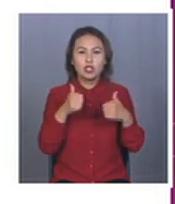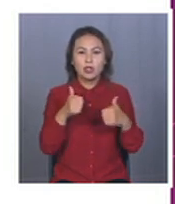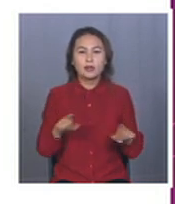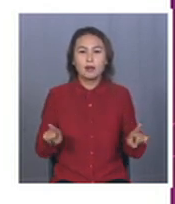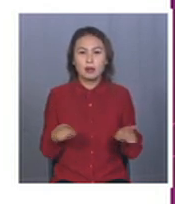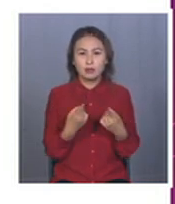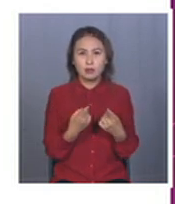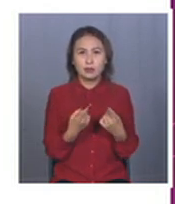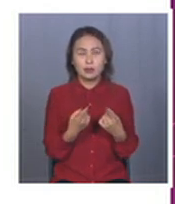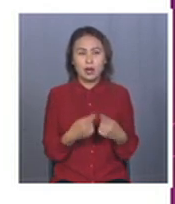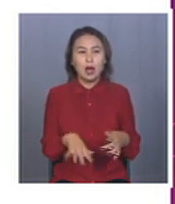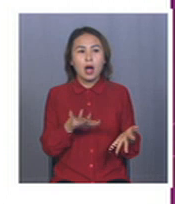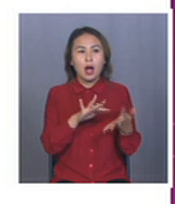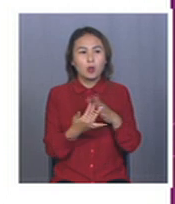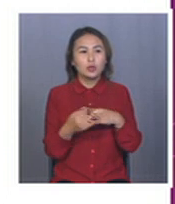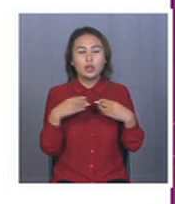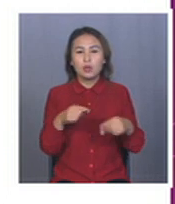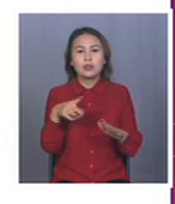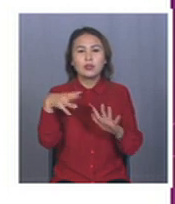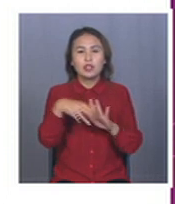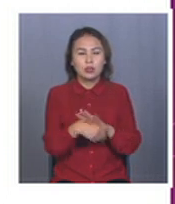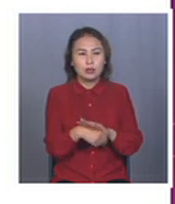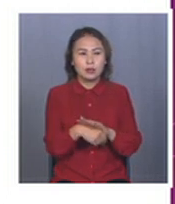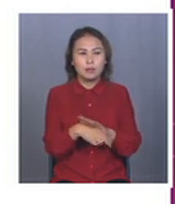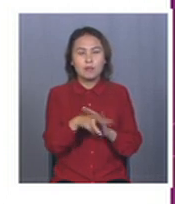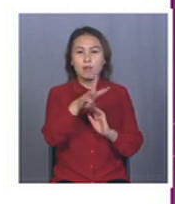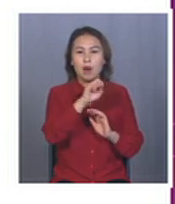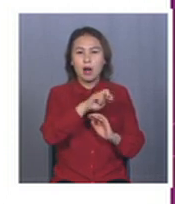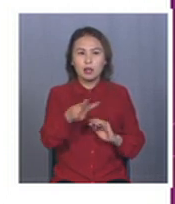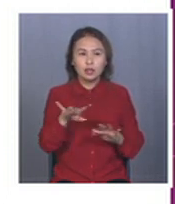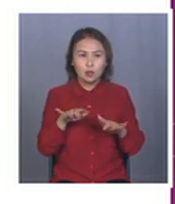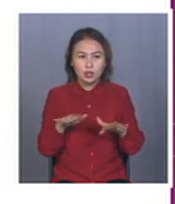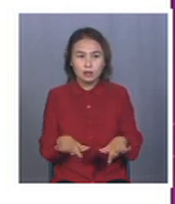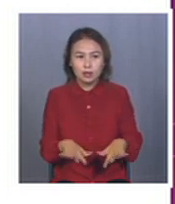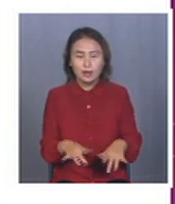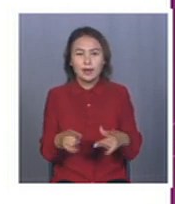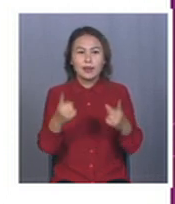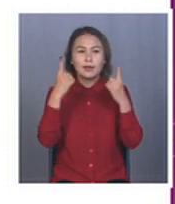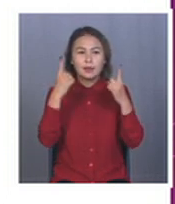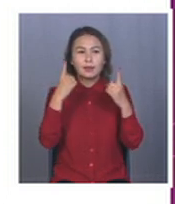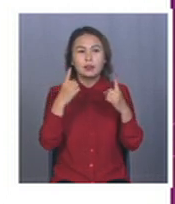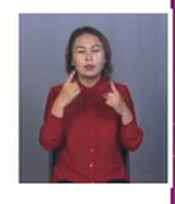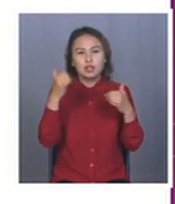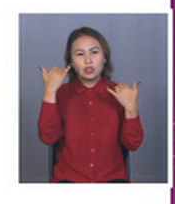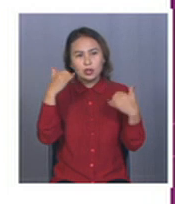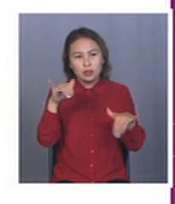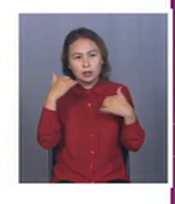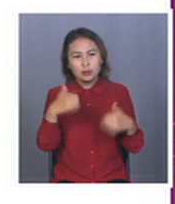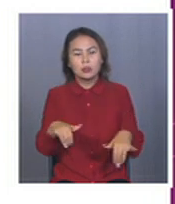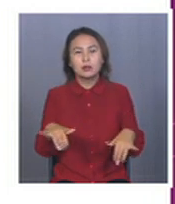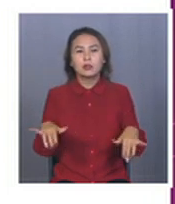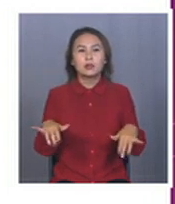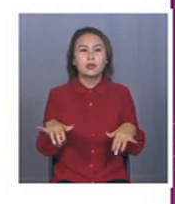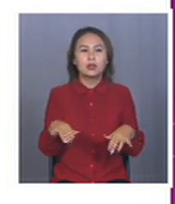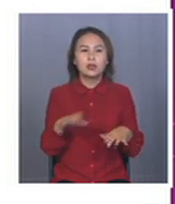алынған. Ауыл шаруашылығына не жатады? Мал шаруашылығы, ірі қара, жылқы,